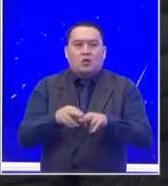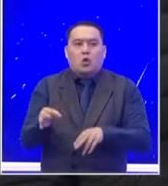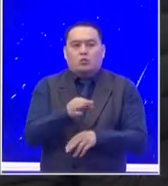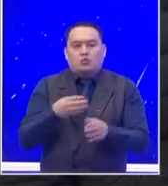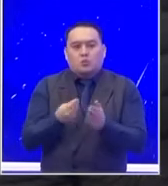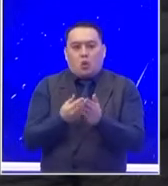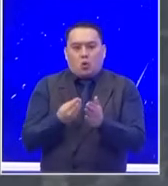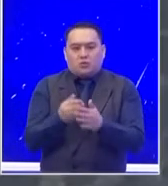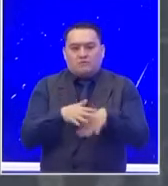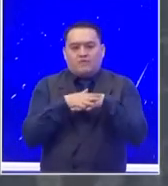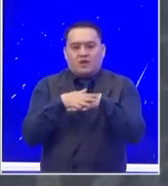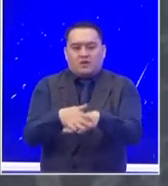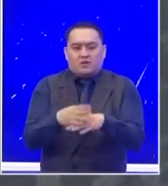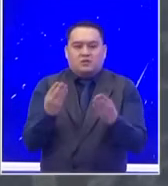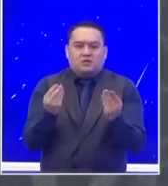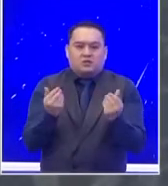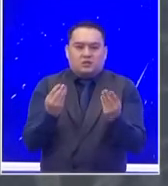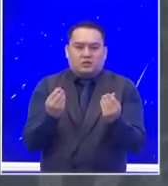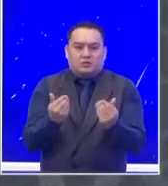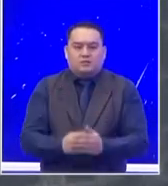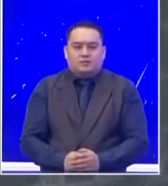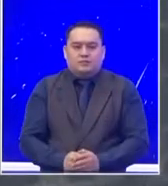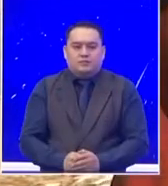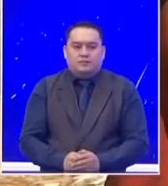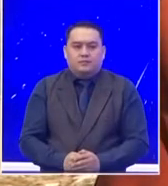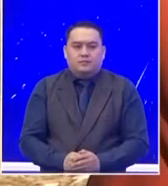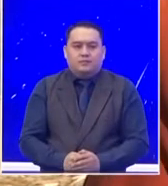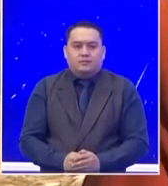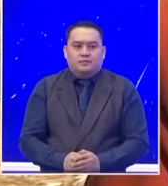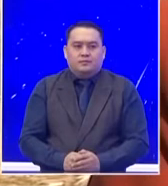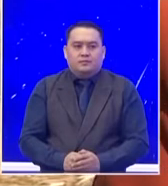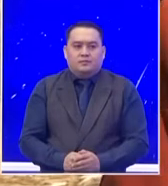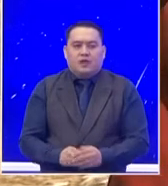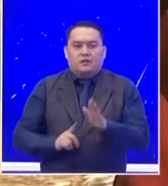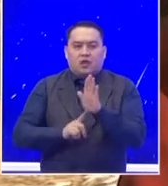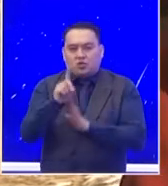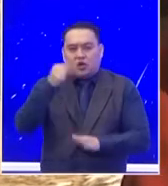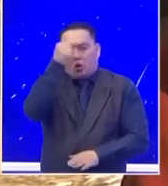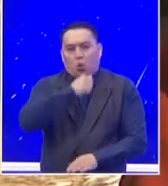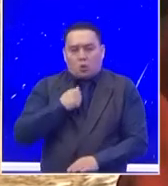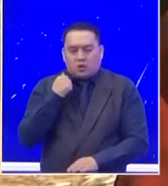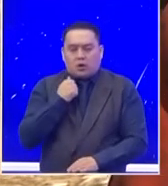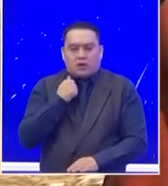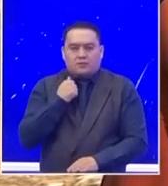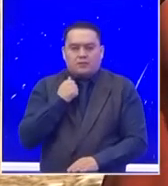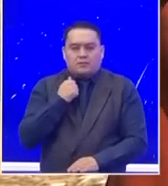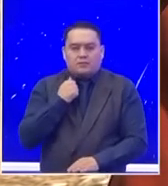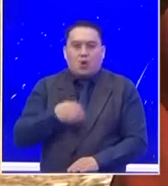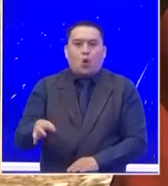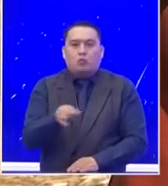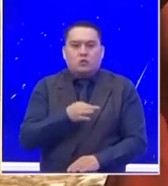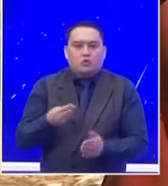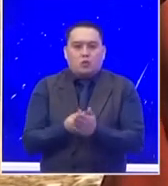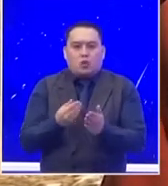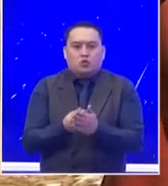областного бюджета уже выделены соответствующие средства. В начале года из областного